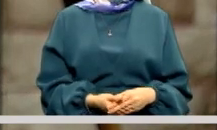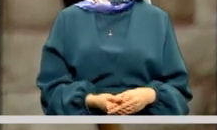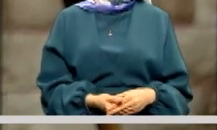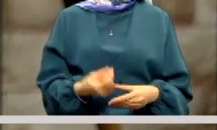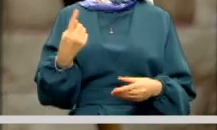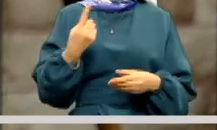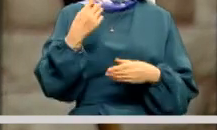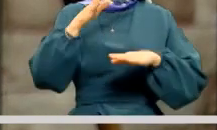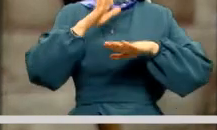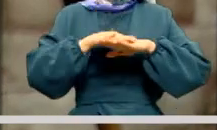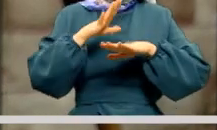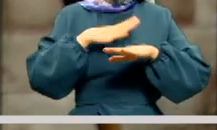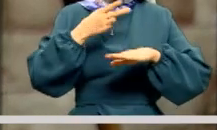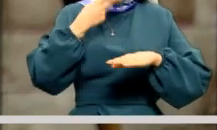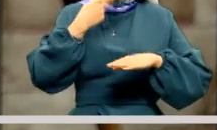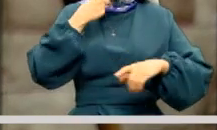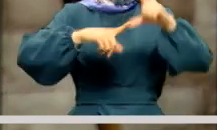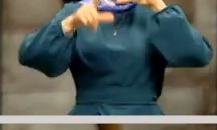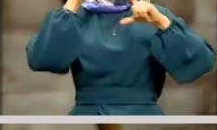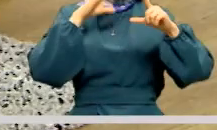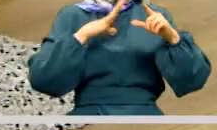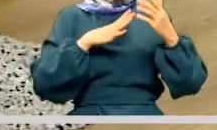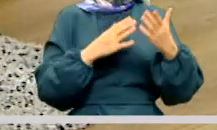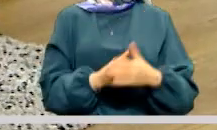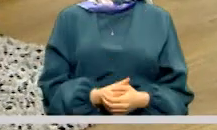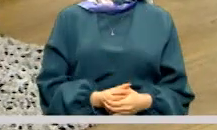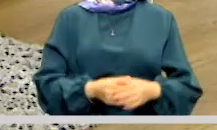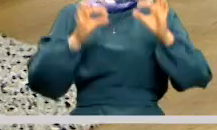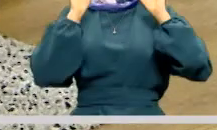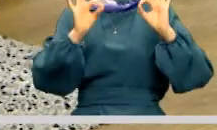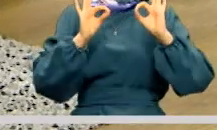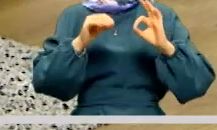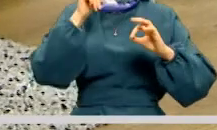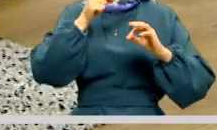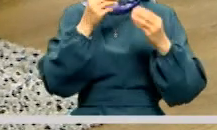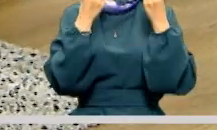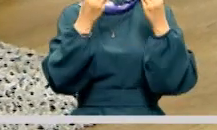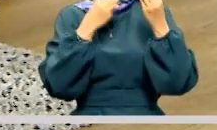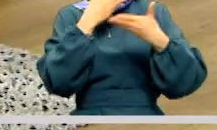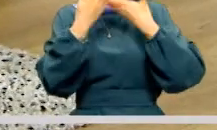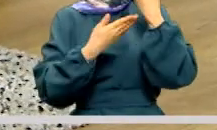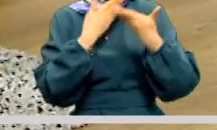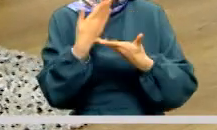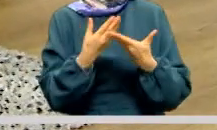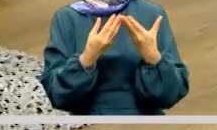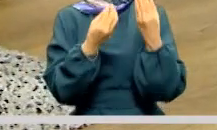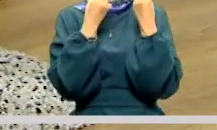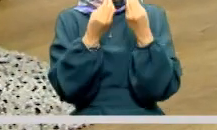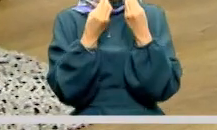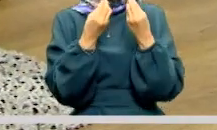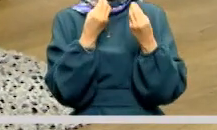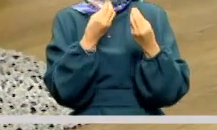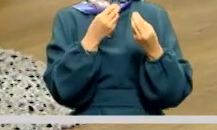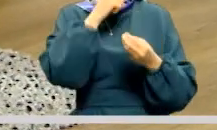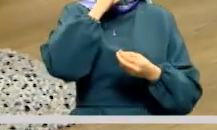yapacaksak O esnada konuşma ihtiyacı var ise mutlaka bunu en güzel ifade ile en uygun bir cümle ile